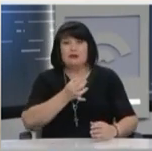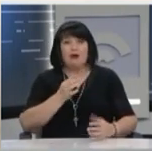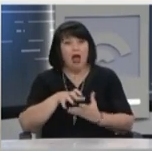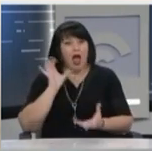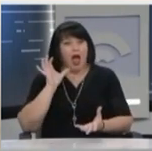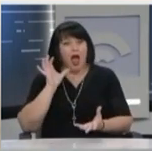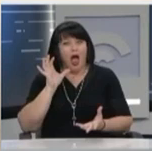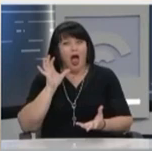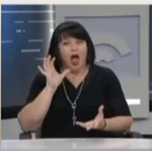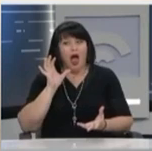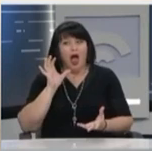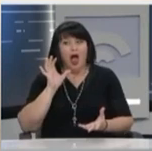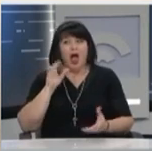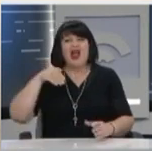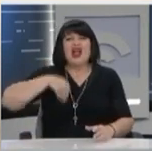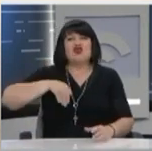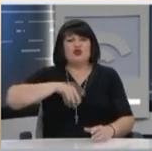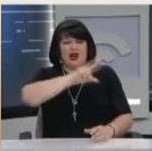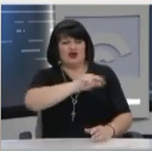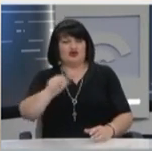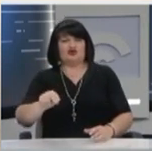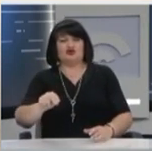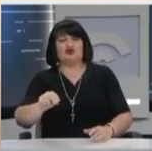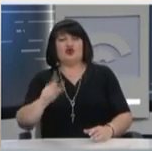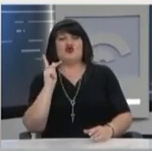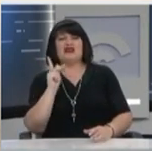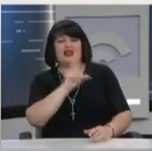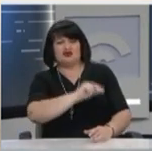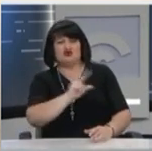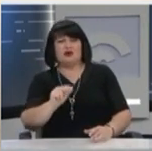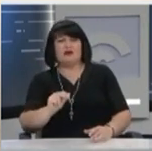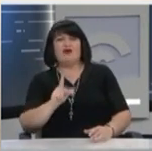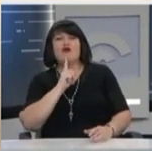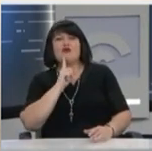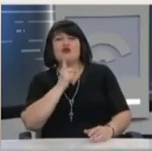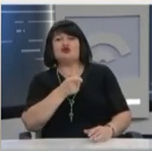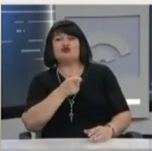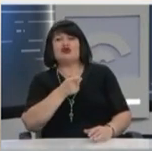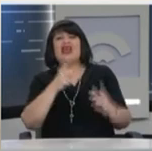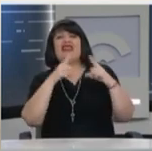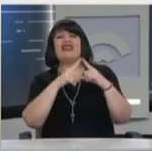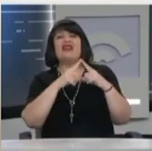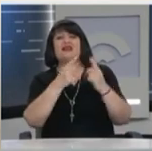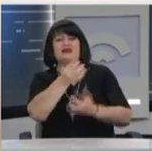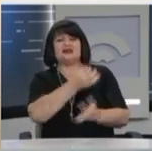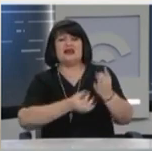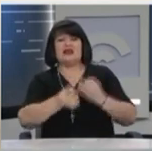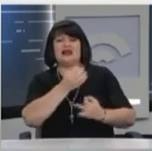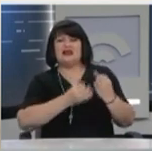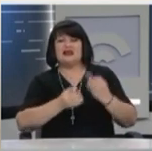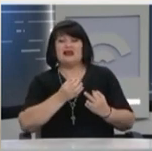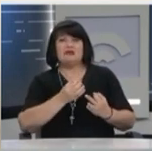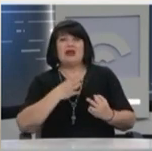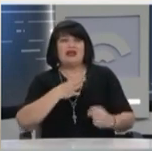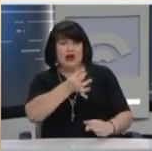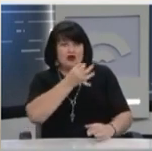και μείνω άφωνος. Νέος κατρούγκαλος ο κύριος Δένκερ. Νέος κοτζιάς. Δήλωση. Τι διαβάζω και θέλει